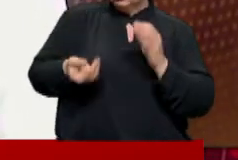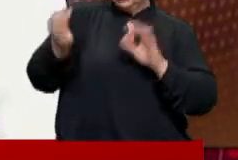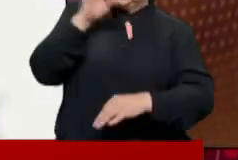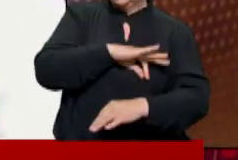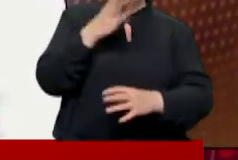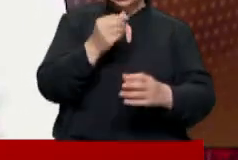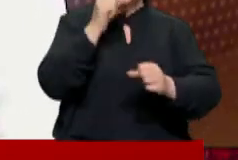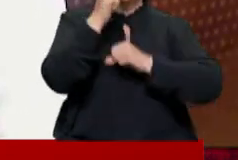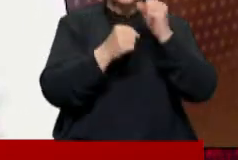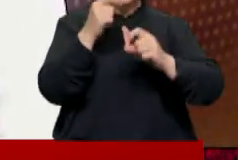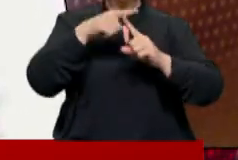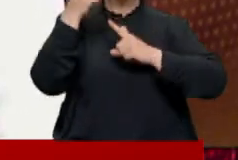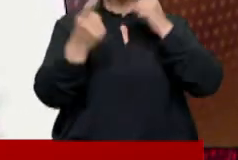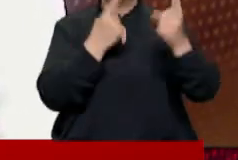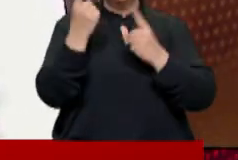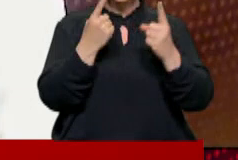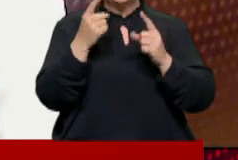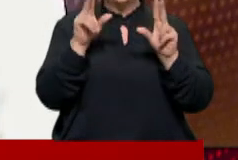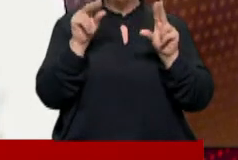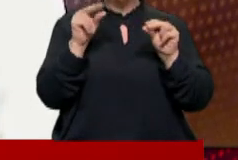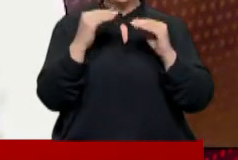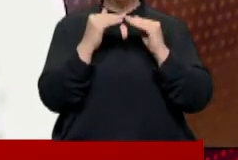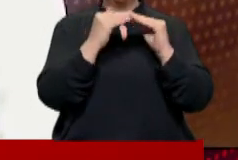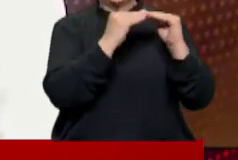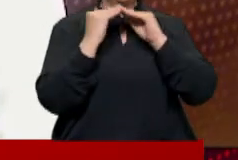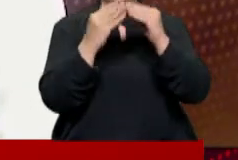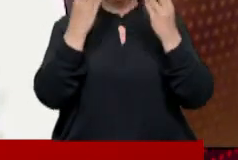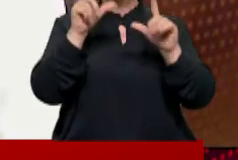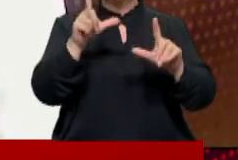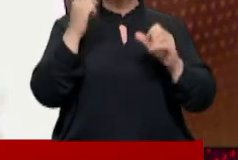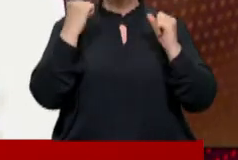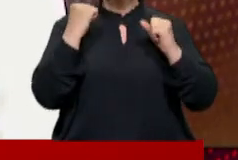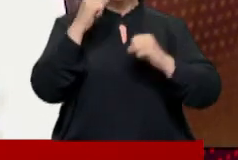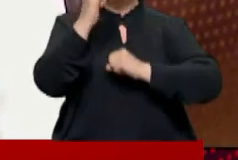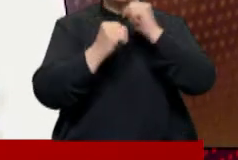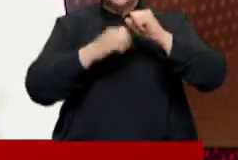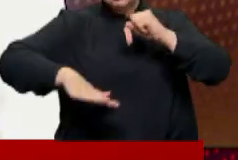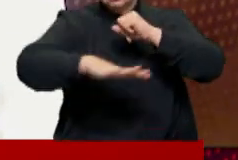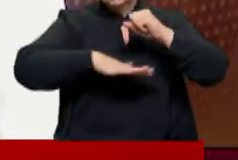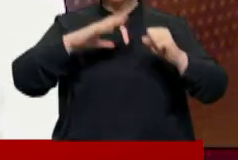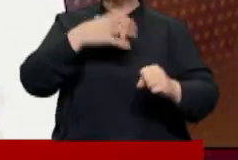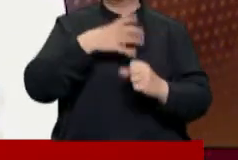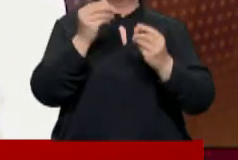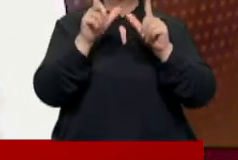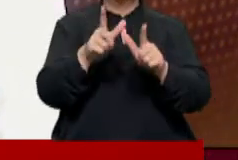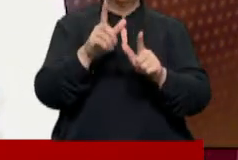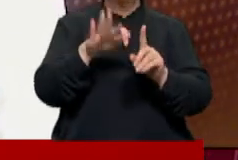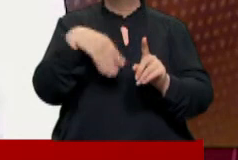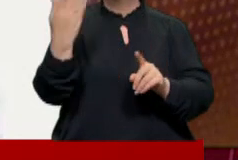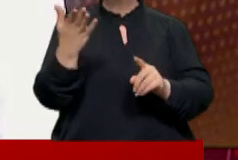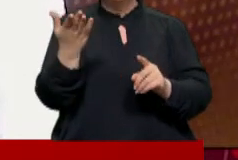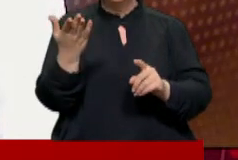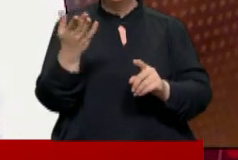kendi sanayinizin ve teknolojinizin yeterli düzeyde olması lazım ve güçlü bir sanayi altyapınıza sahip olmanız lazım. Öbür